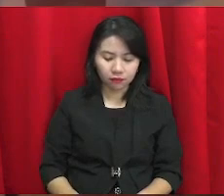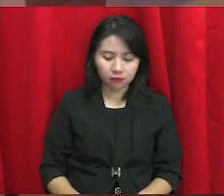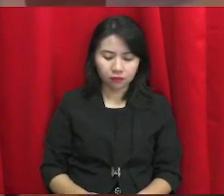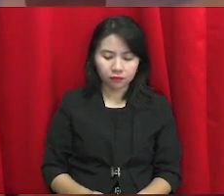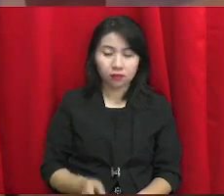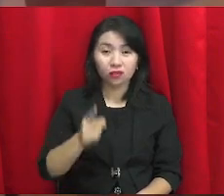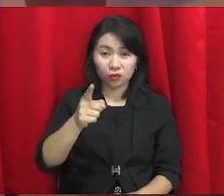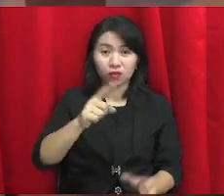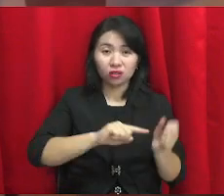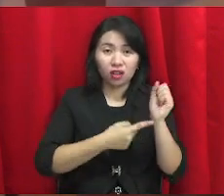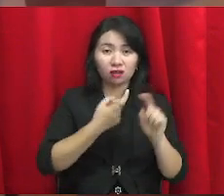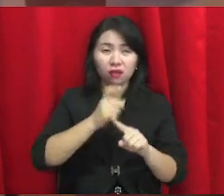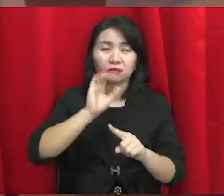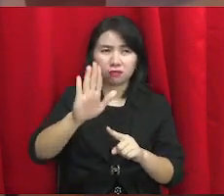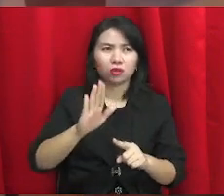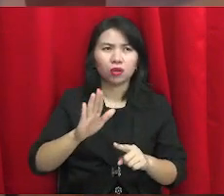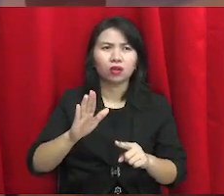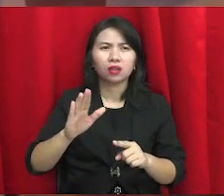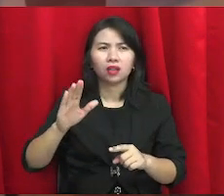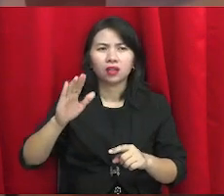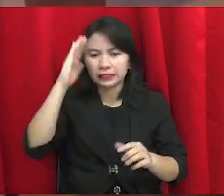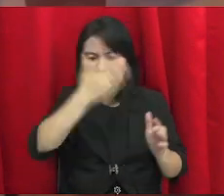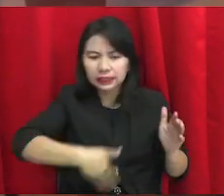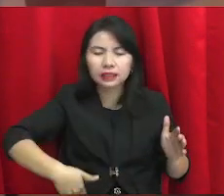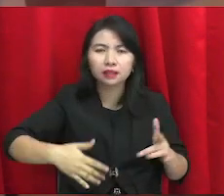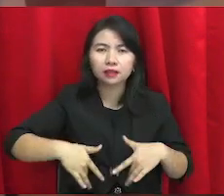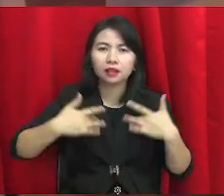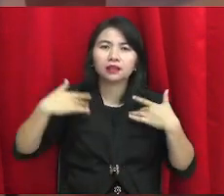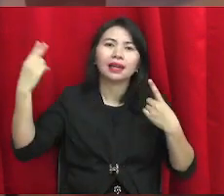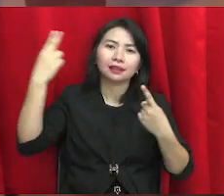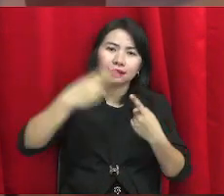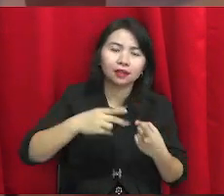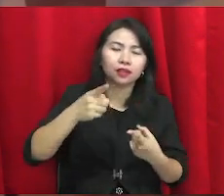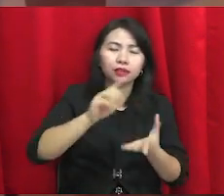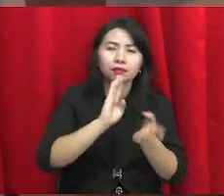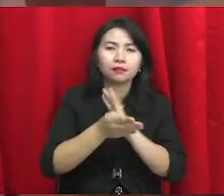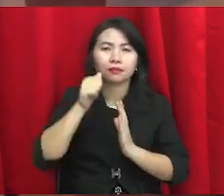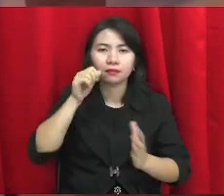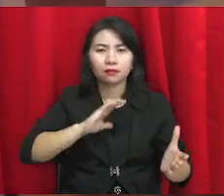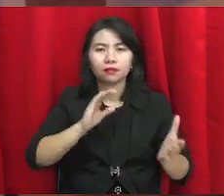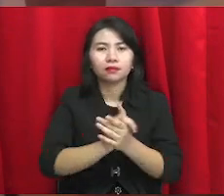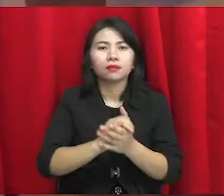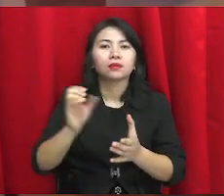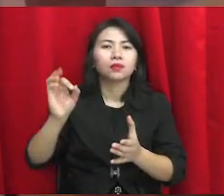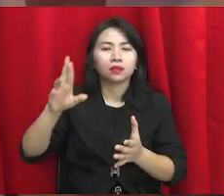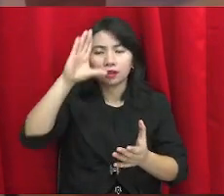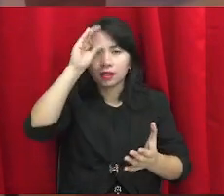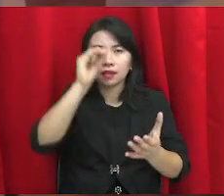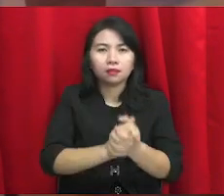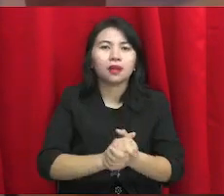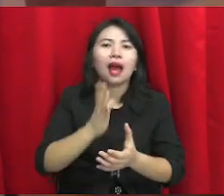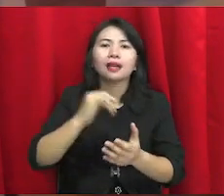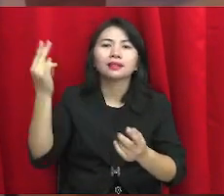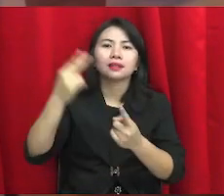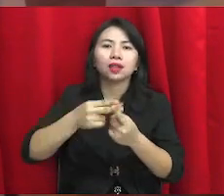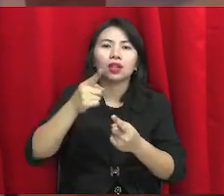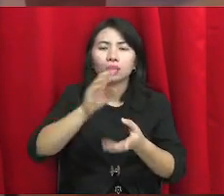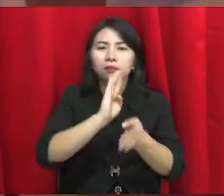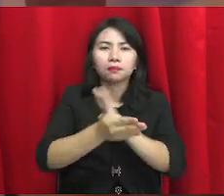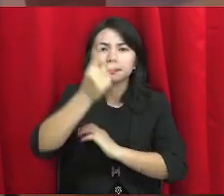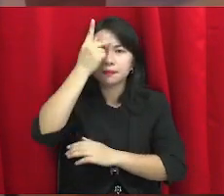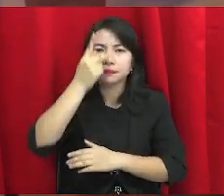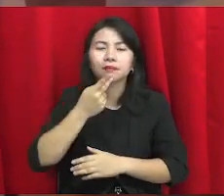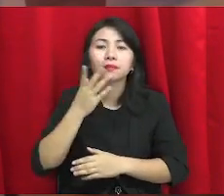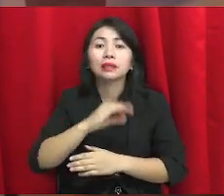dalaga mo, pagiging binata mo, hanggang sa pagiging asawa mong babae o asawa mong lalaki, hanggang sa pagiging magulang mo pa yan,